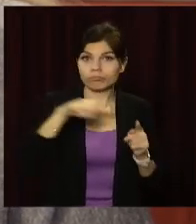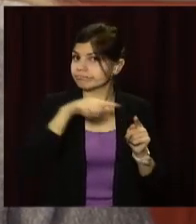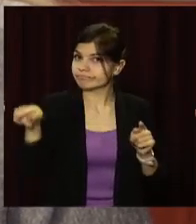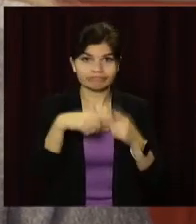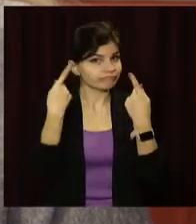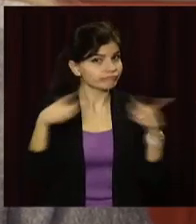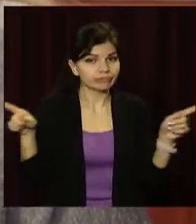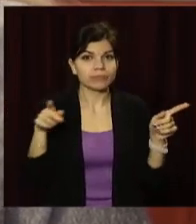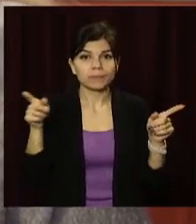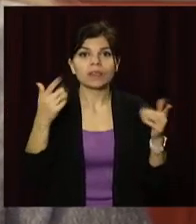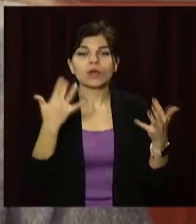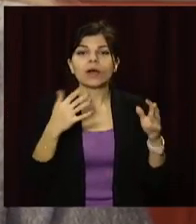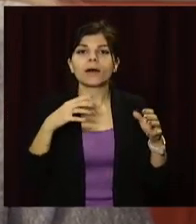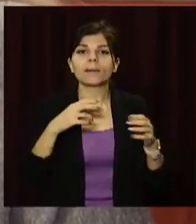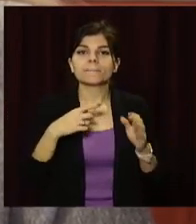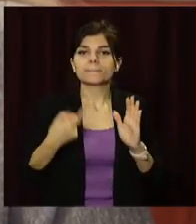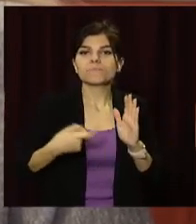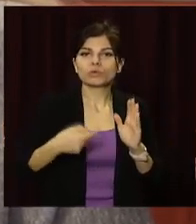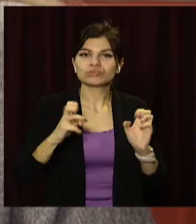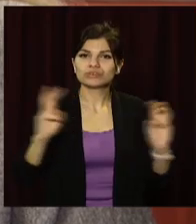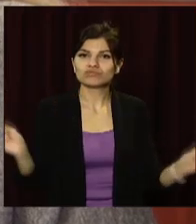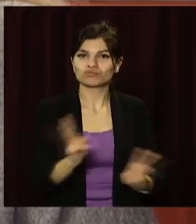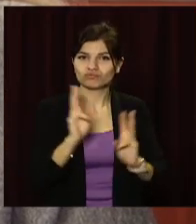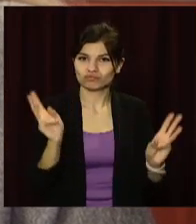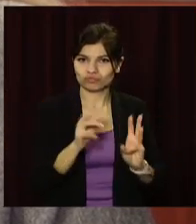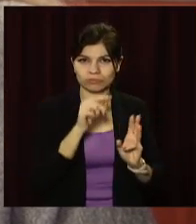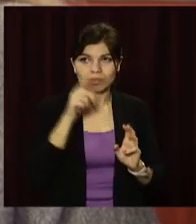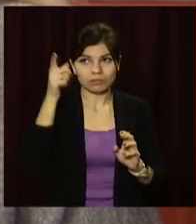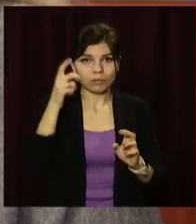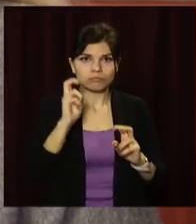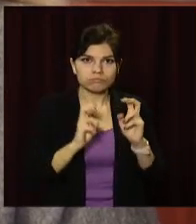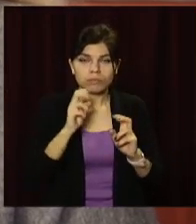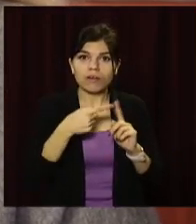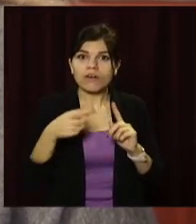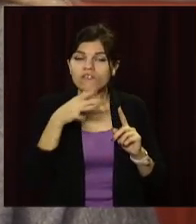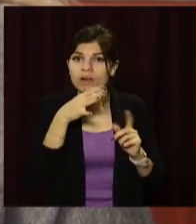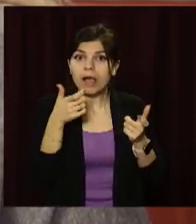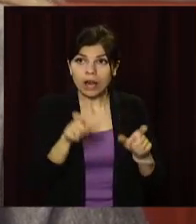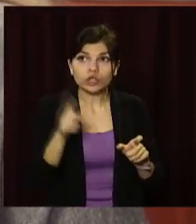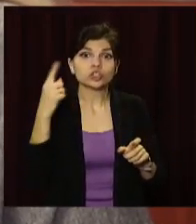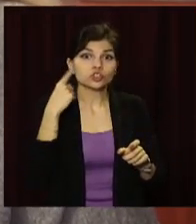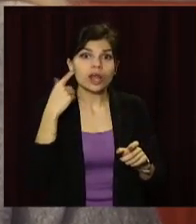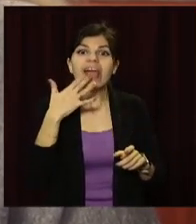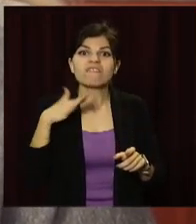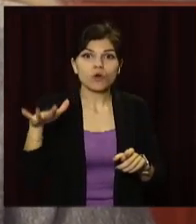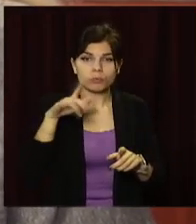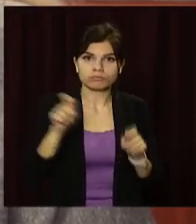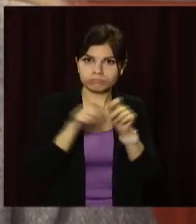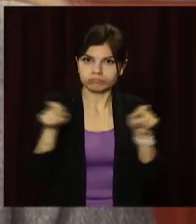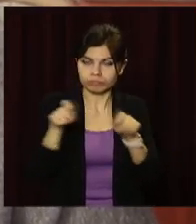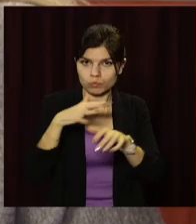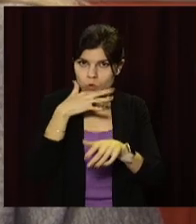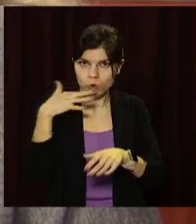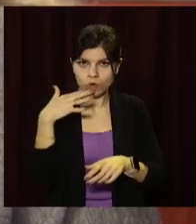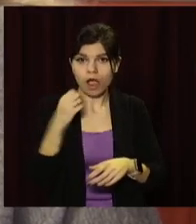збільшують кількість сміттєспалювальних підприємств. За період карантину збільшилось будівництво цих заводів. Але